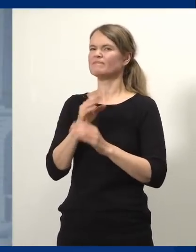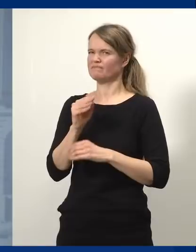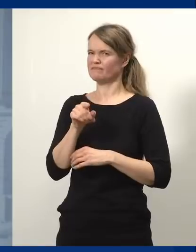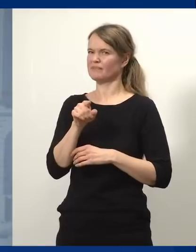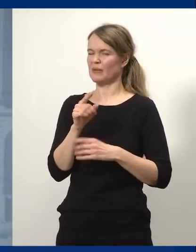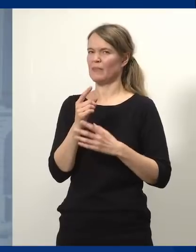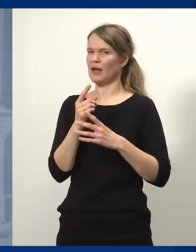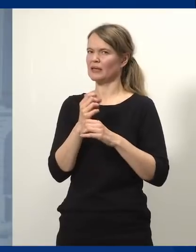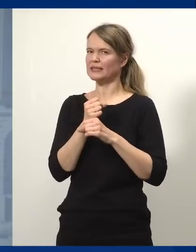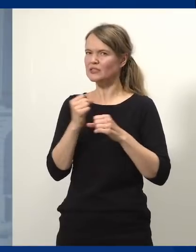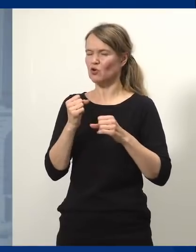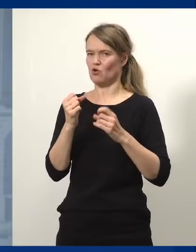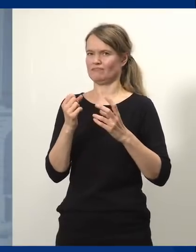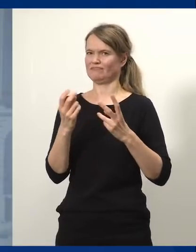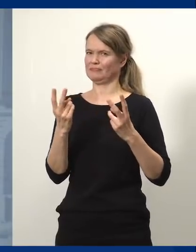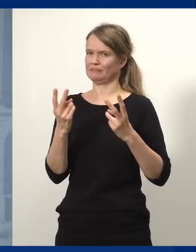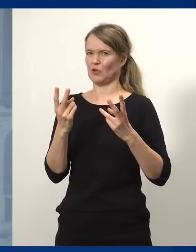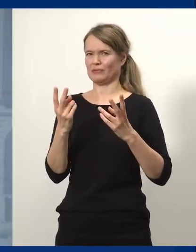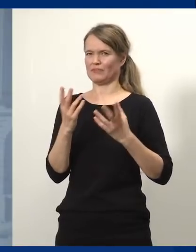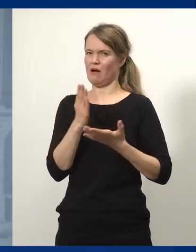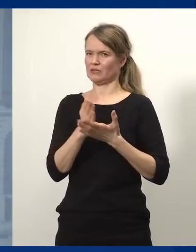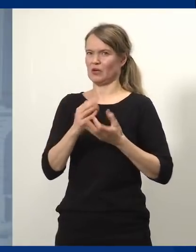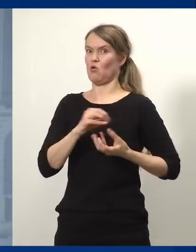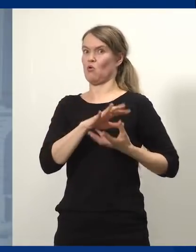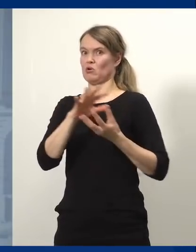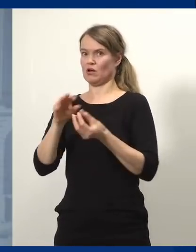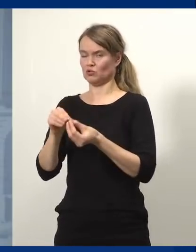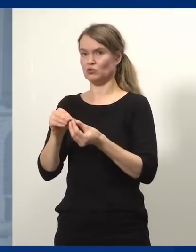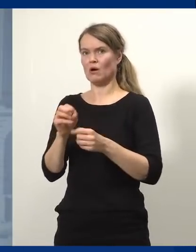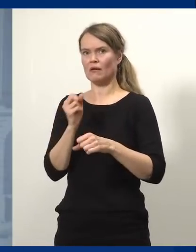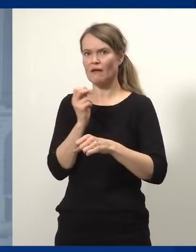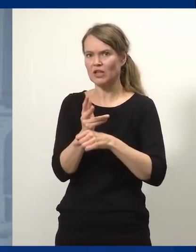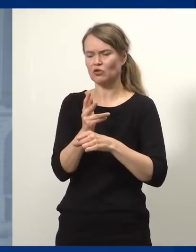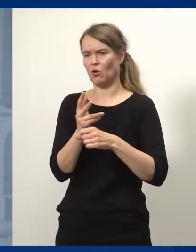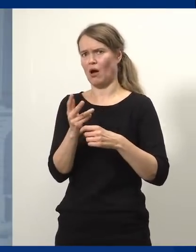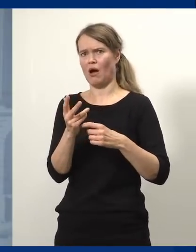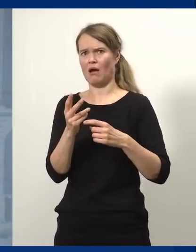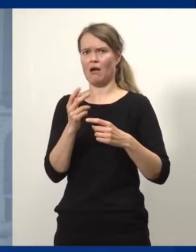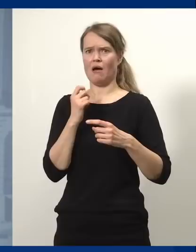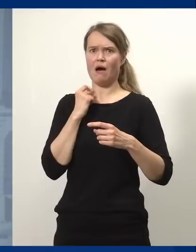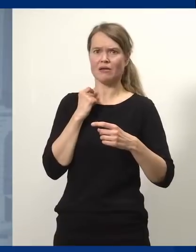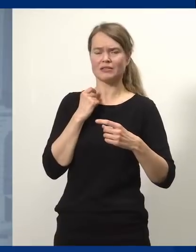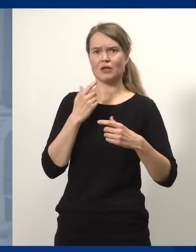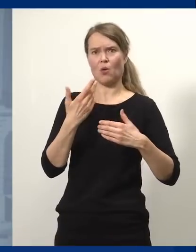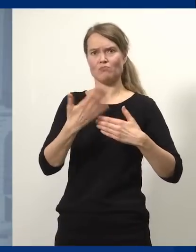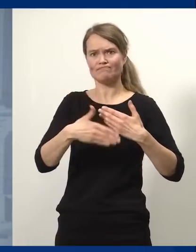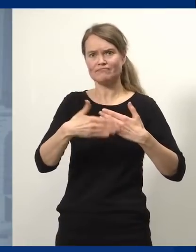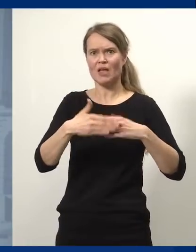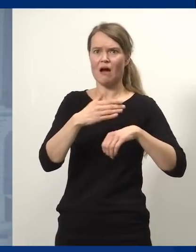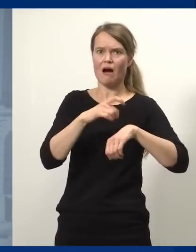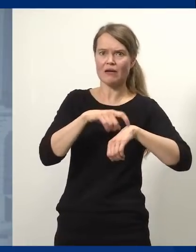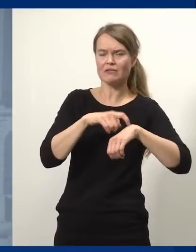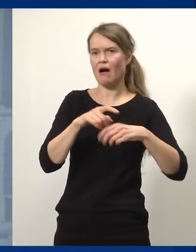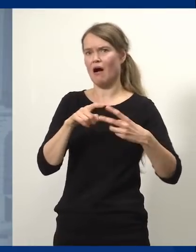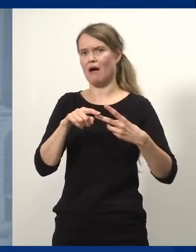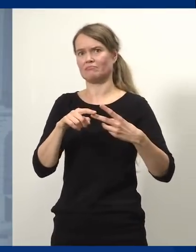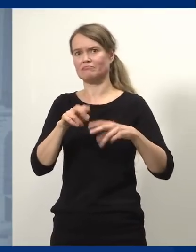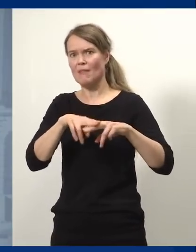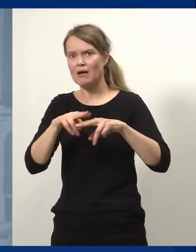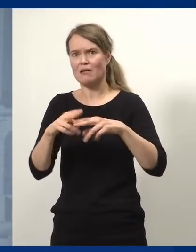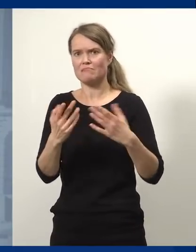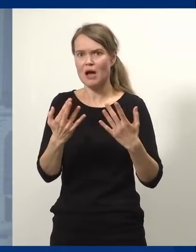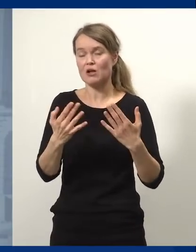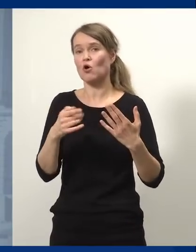ravintoloiden säännöstely, aukiolojen, asiakaspaikkamäärien tai anniskeluaikojen säännöstely on suunta pitää valtioneuvoston käsissä, eli